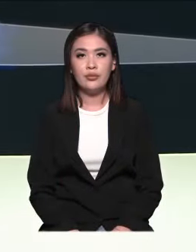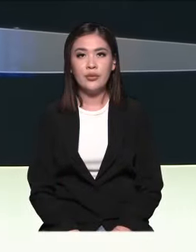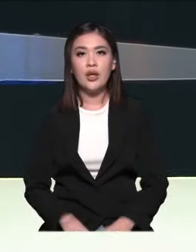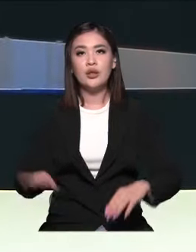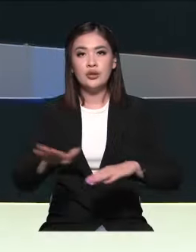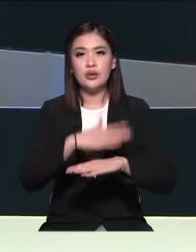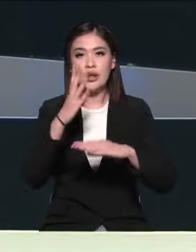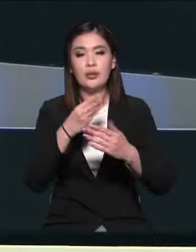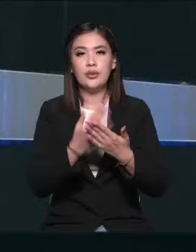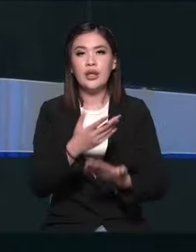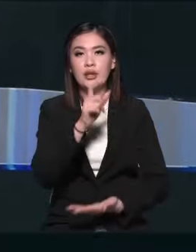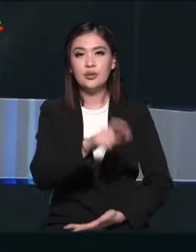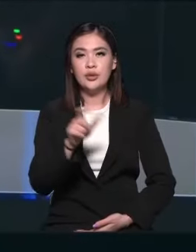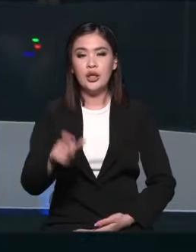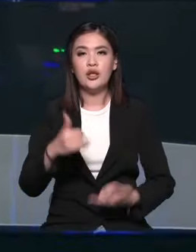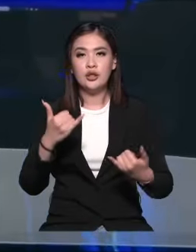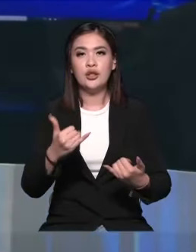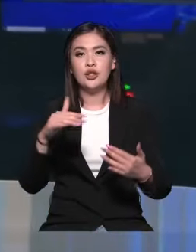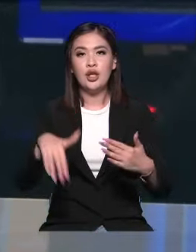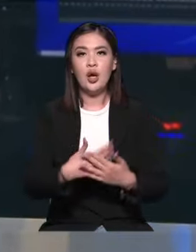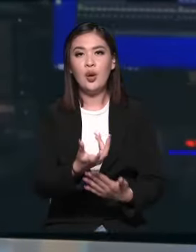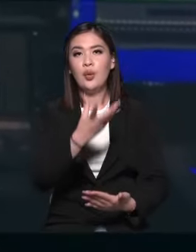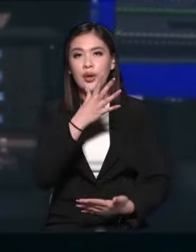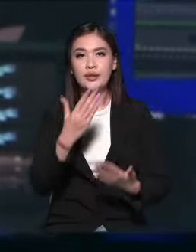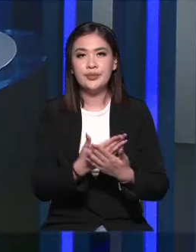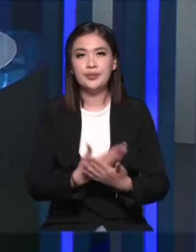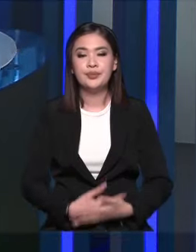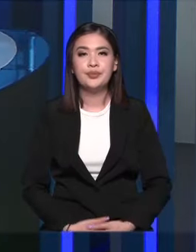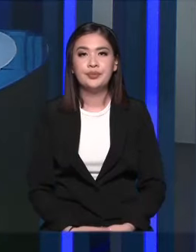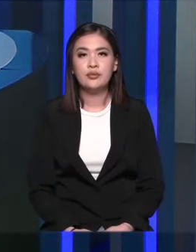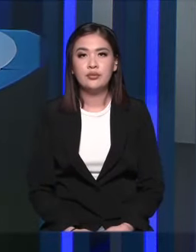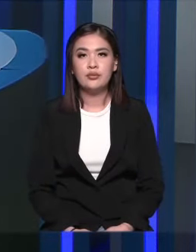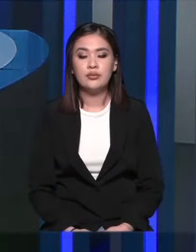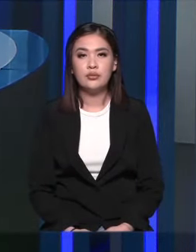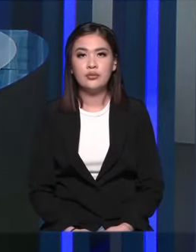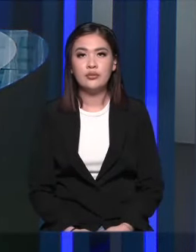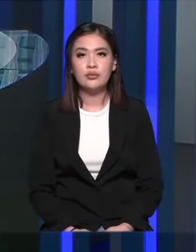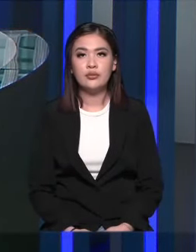Қайырлы кеш, қымбатты көрермен, эфирде жаңа уақыт, студияда Айгүл Әбілқали.